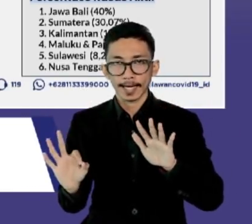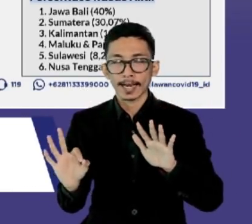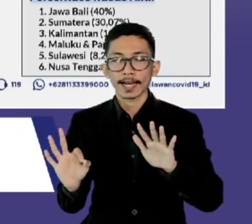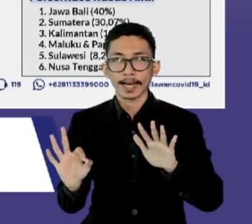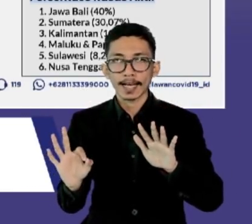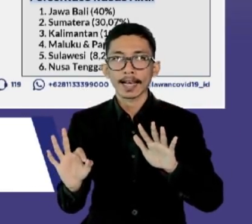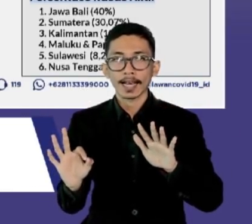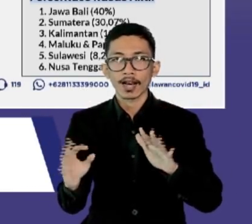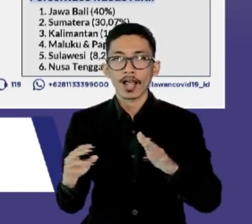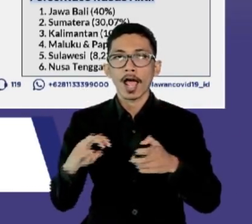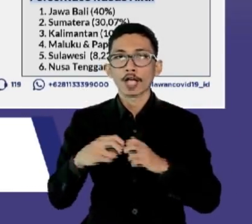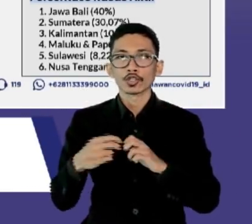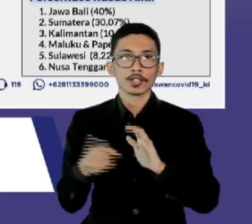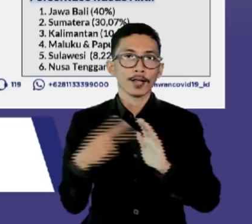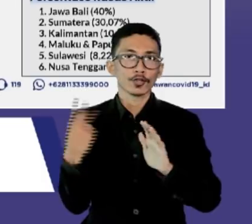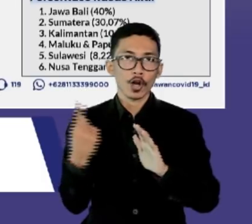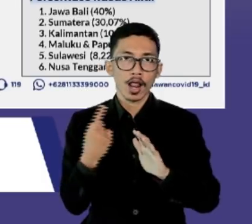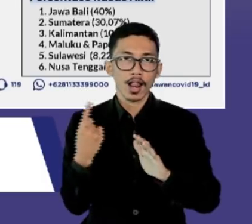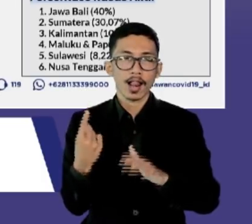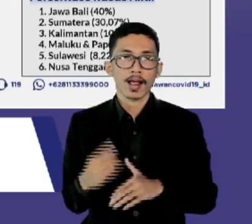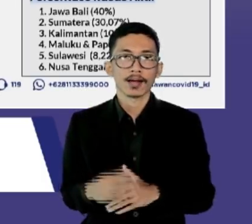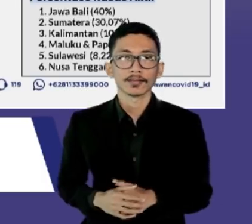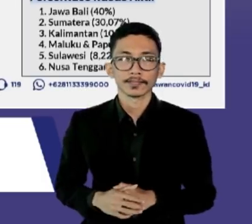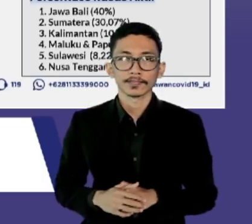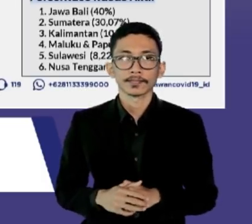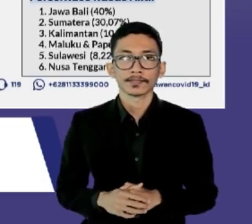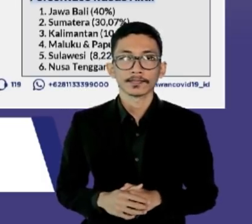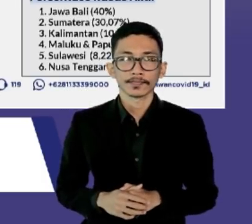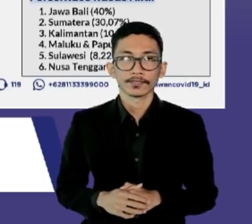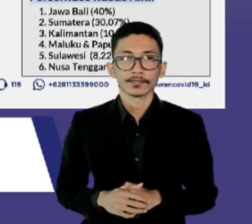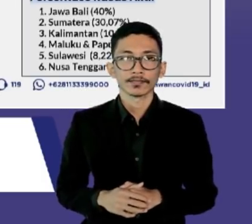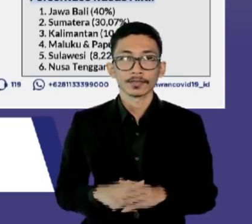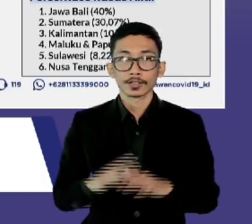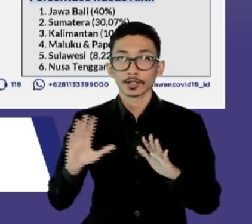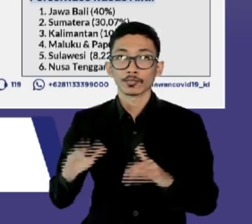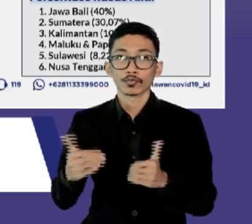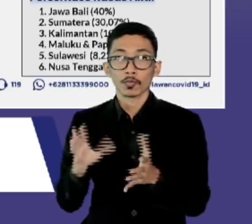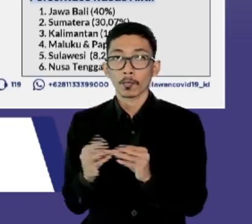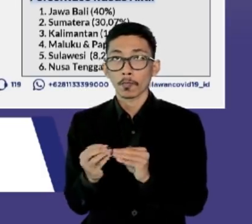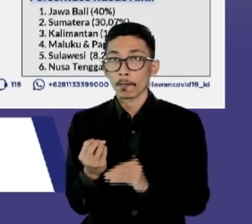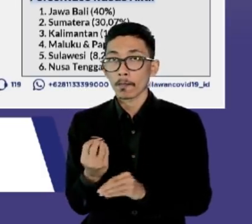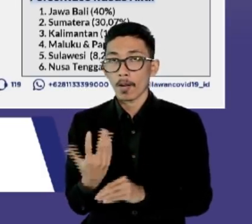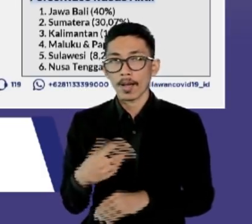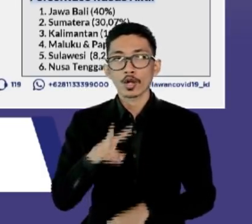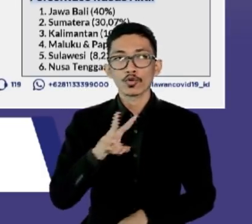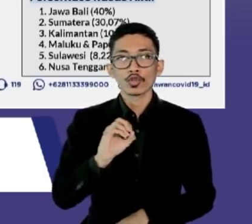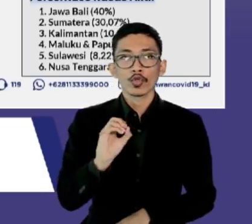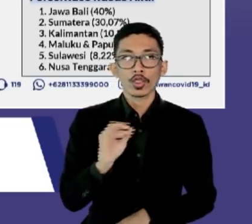dari total kasus nasional. Total kesembuhannya sebanyak